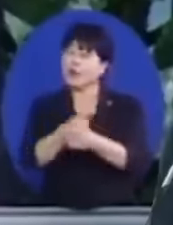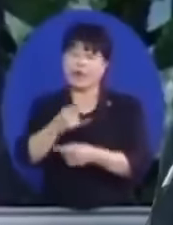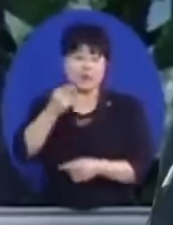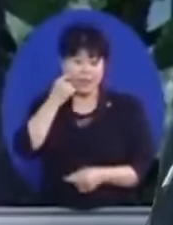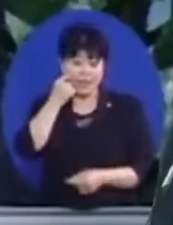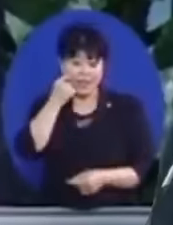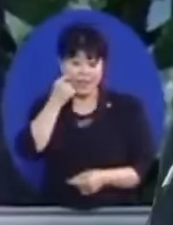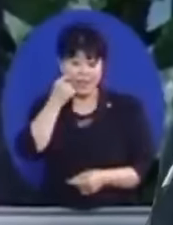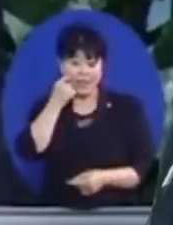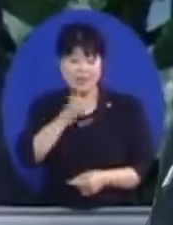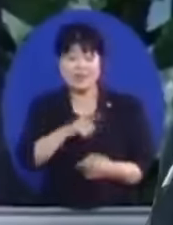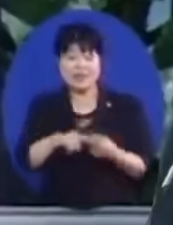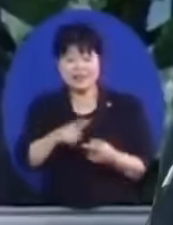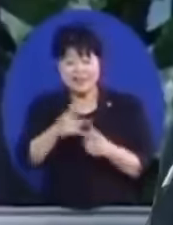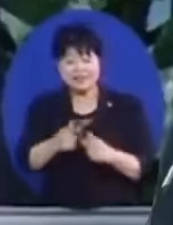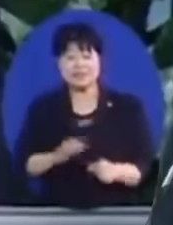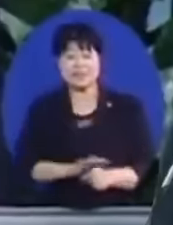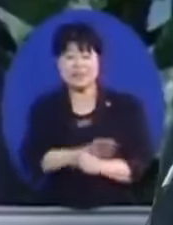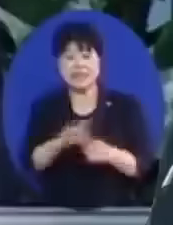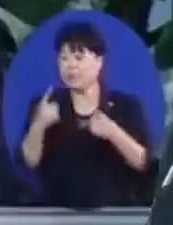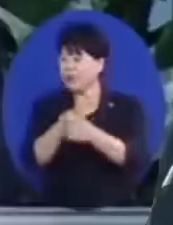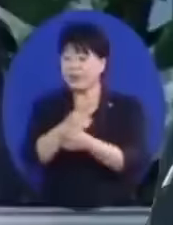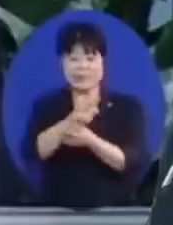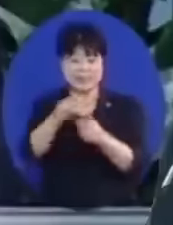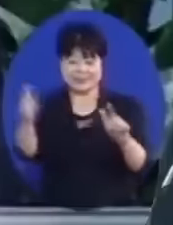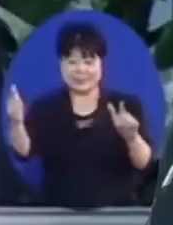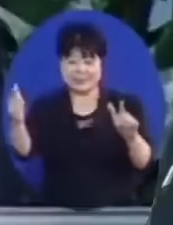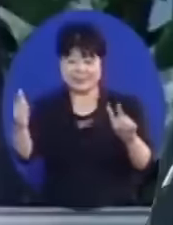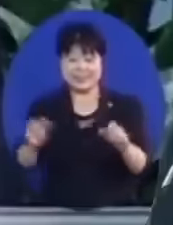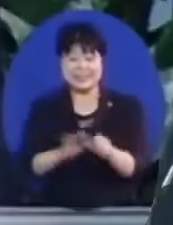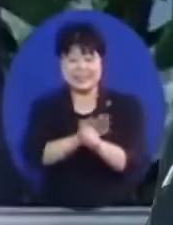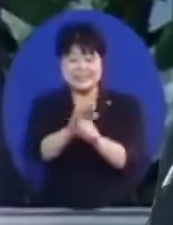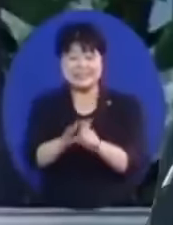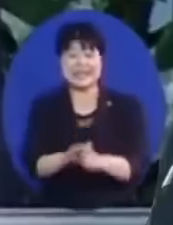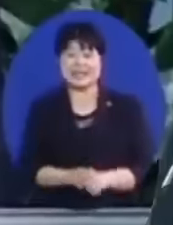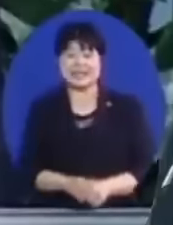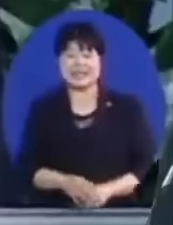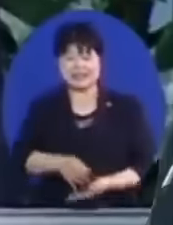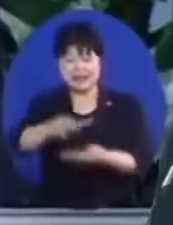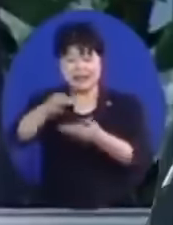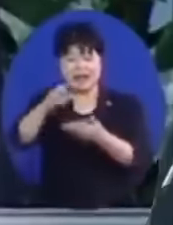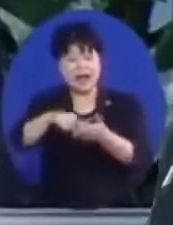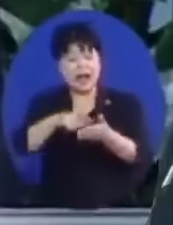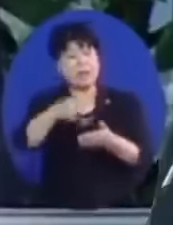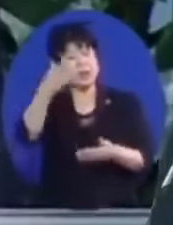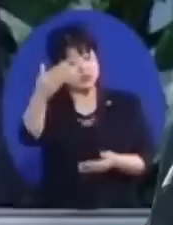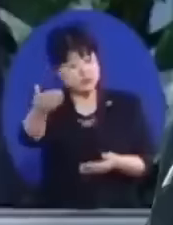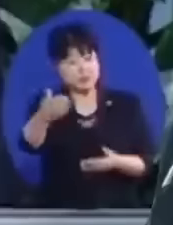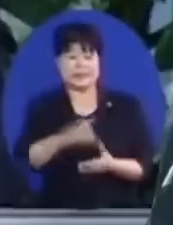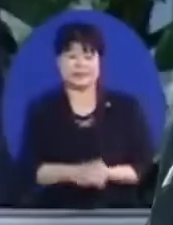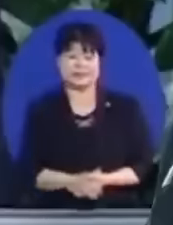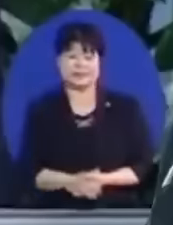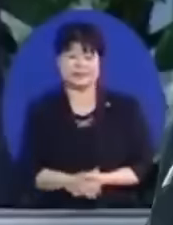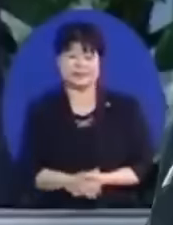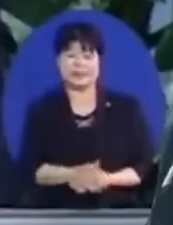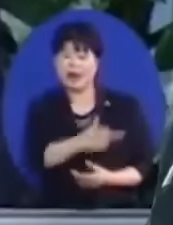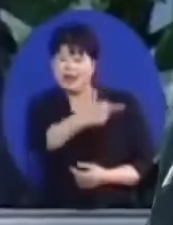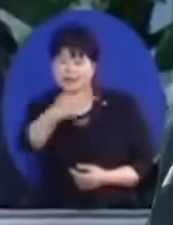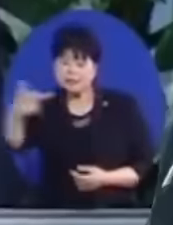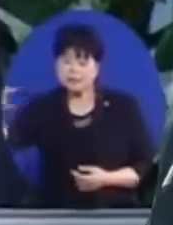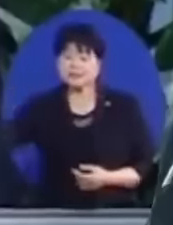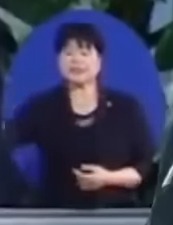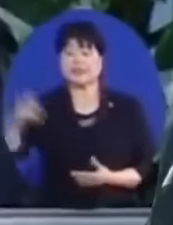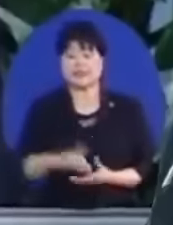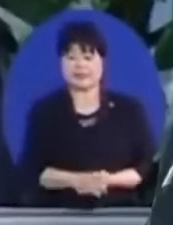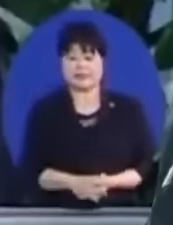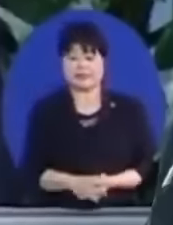없고 우리에 대한 예수님의 사랑은 변할 수가 없는 것은 사랑의 대가를 너무나 크게 지불했기 때문인 것입니다. 이렇게